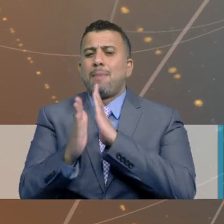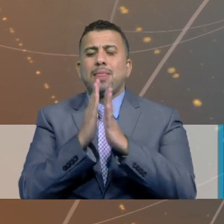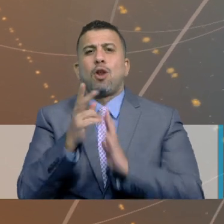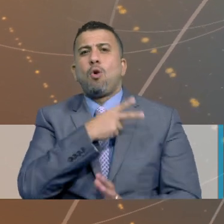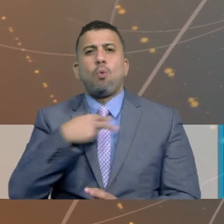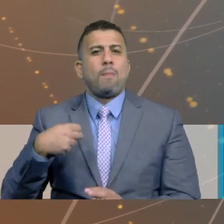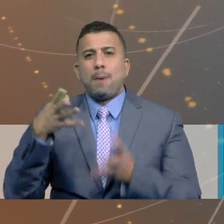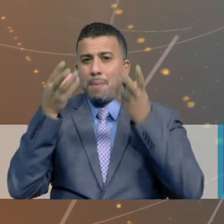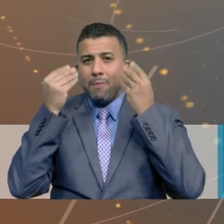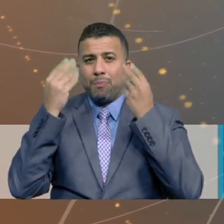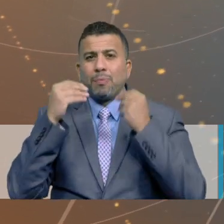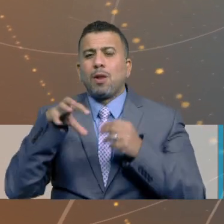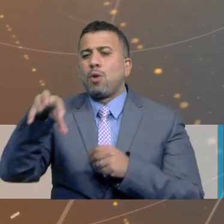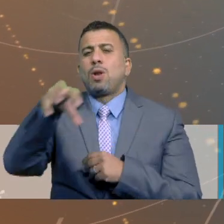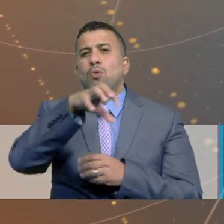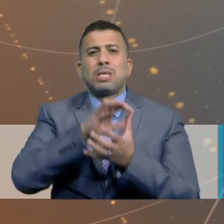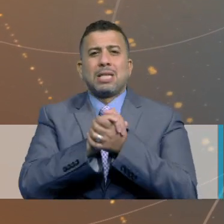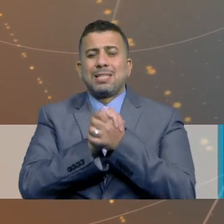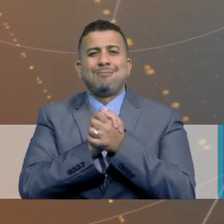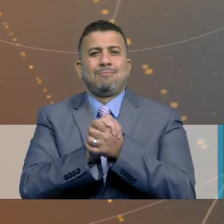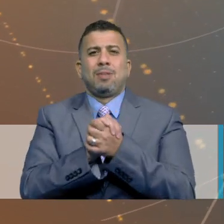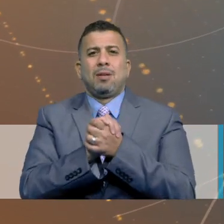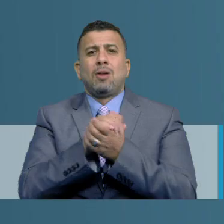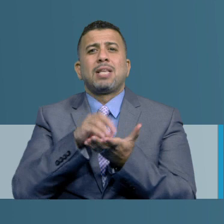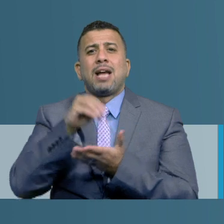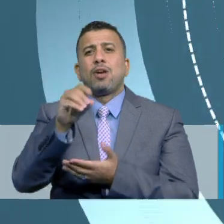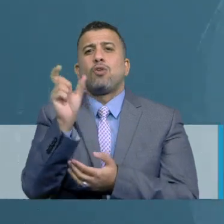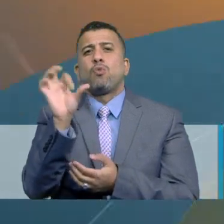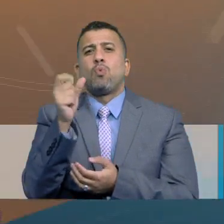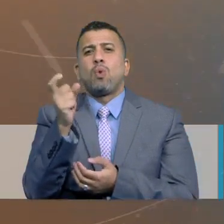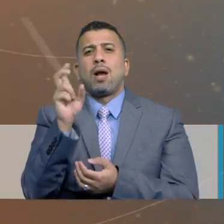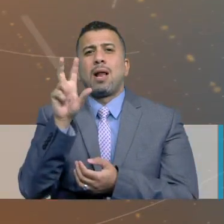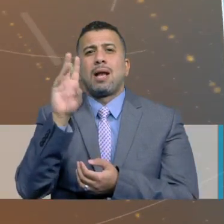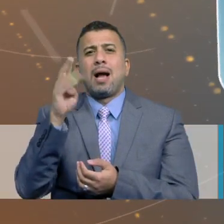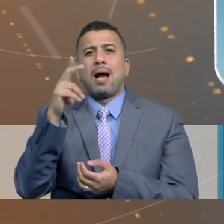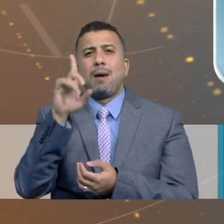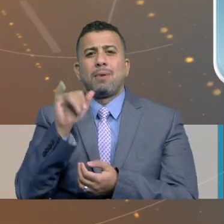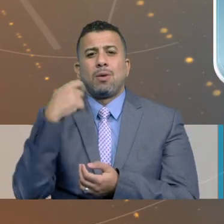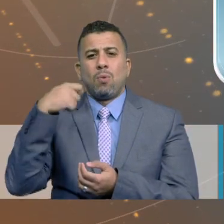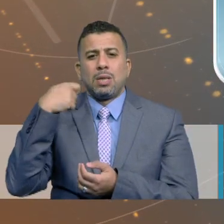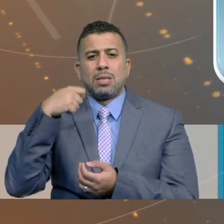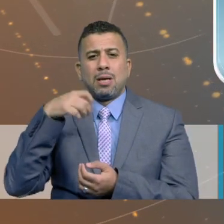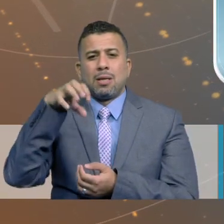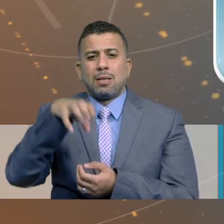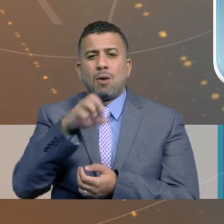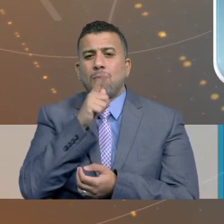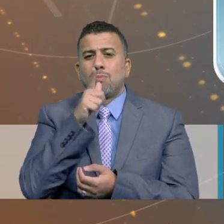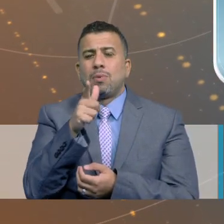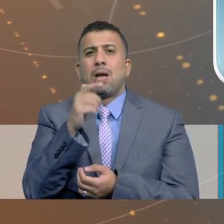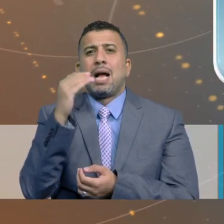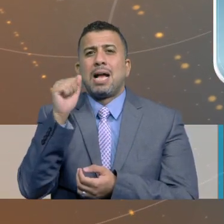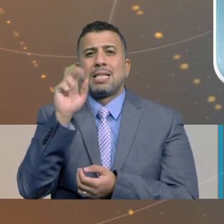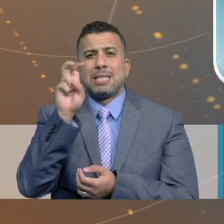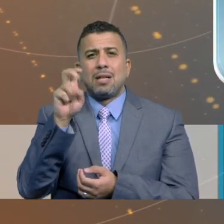الحكوميه المعرفي مع دول الشقيقه والصديقه وتعيين معالي نور الكعبي وزيره الدوله ومعالي حصه